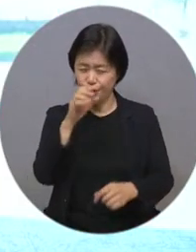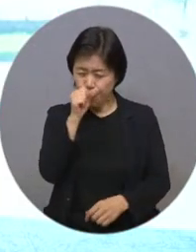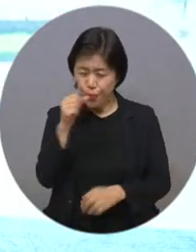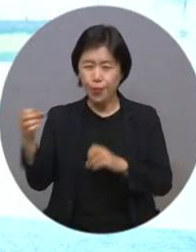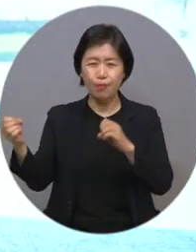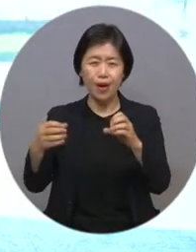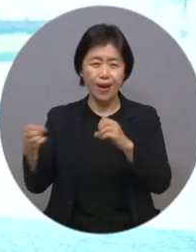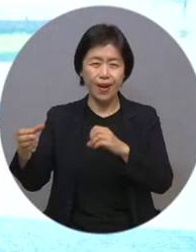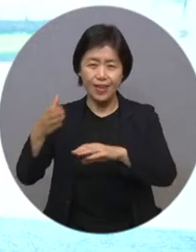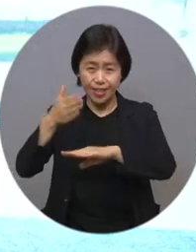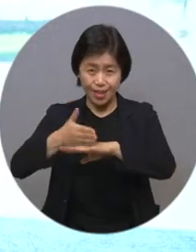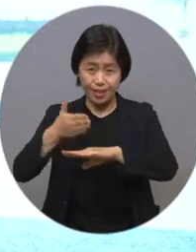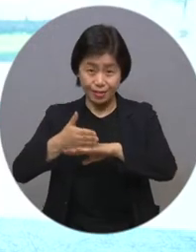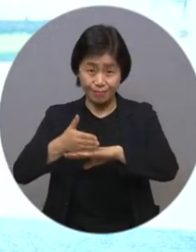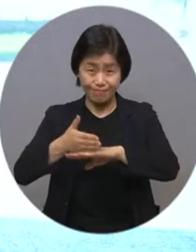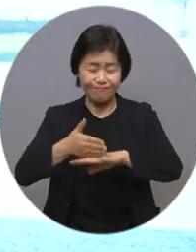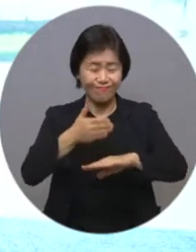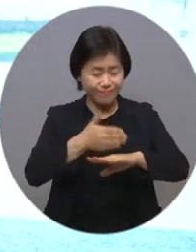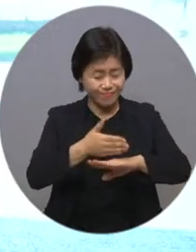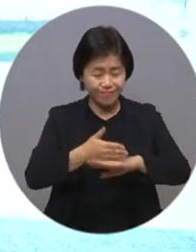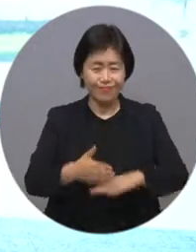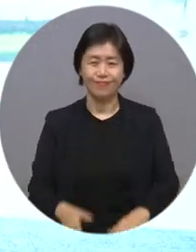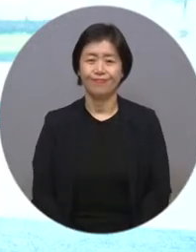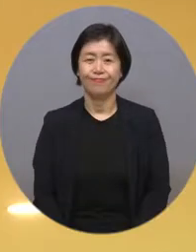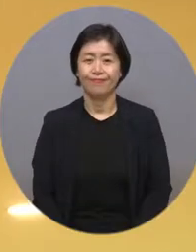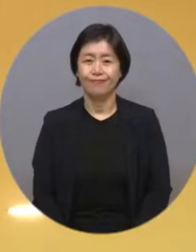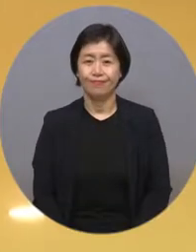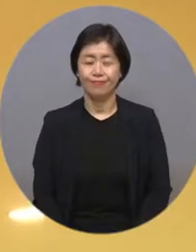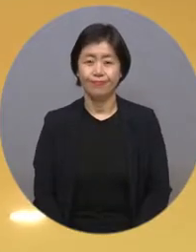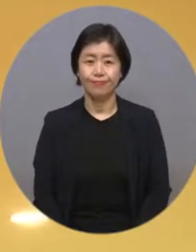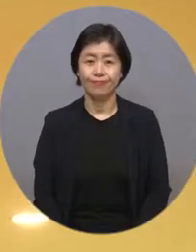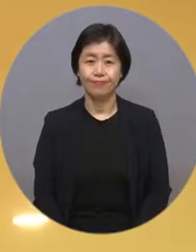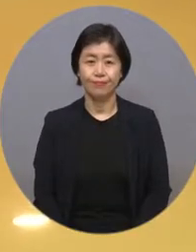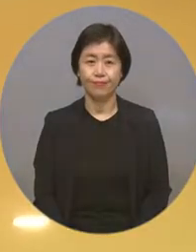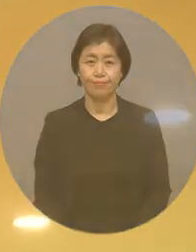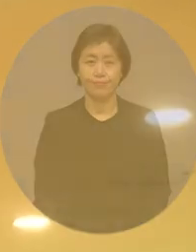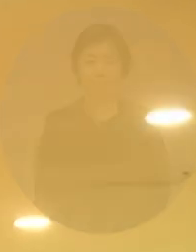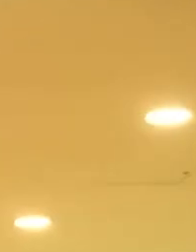시간 내주셔서 정말 감사드립니다. 예, 감사합니다. 네.